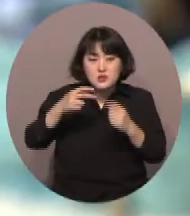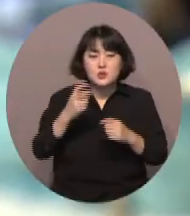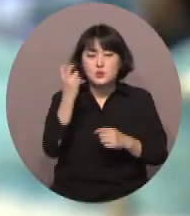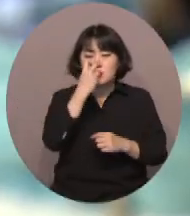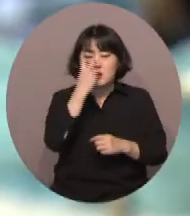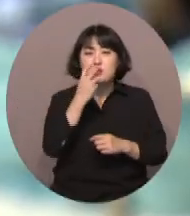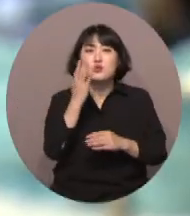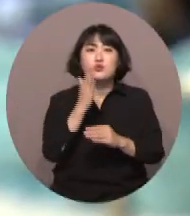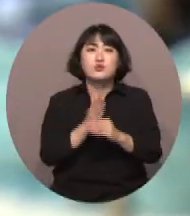있습니다